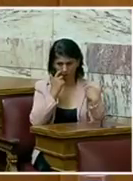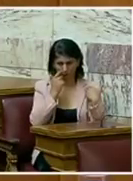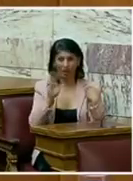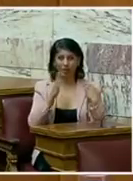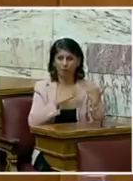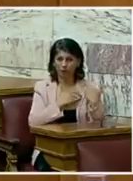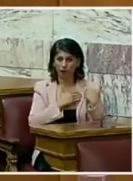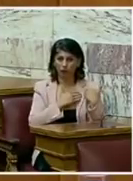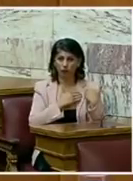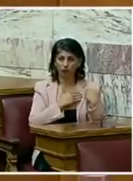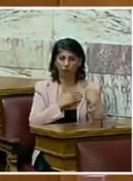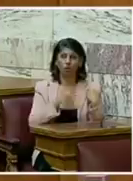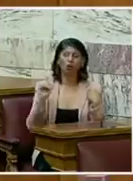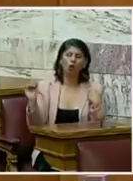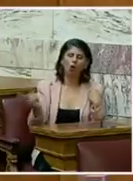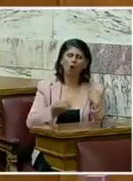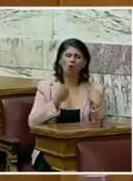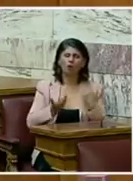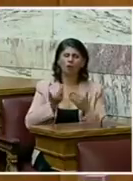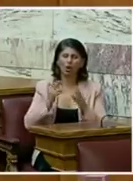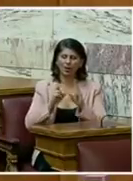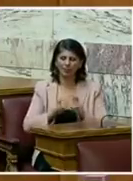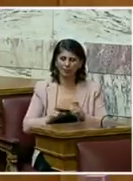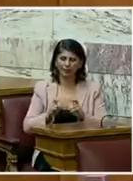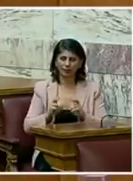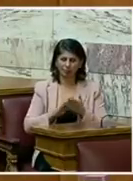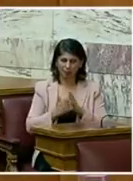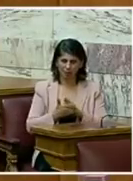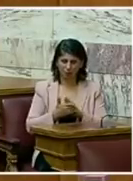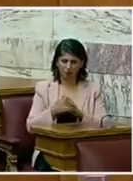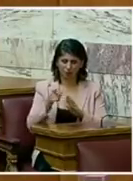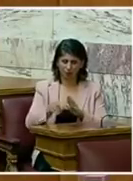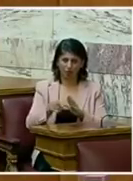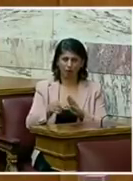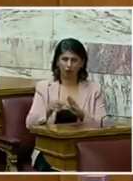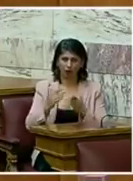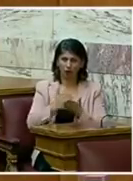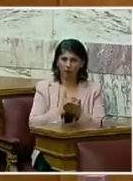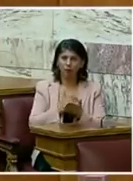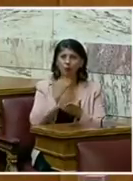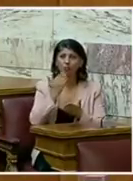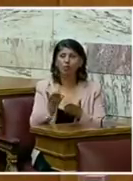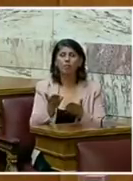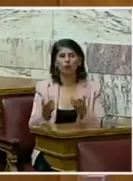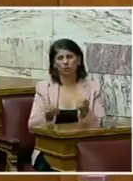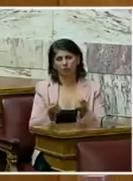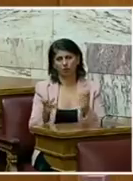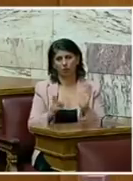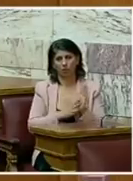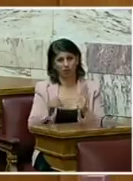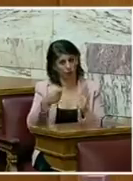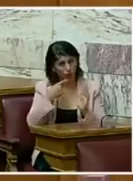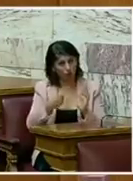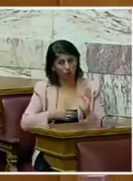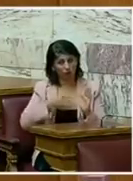τότε όλες οι ανεκριτικές και προαναρκτικές πράξεις που αφορούν το συγκεκριμένο δίκημα και το οποίο λέμε στην αρμόδιοι δεν μπορούν να γίνουν. Απαγορεύεται, το λέει ο κύριος Λοβέρνης. Σήμερα